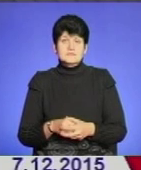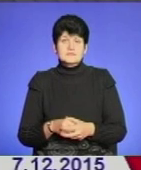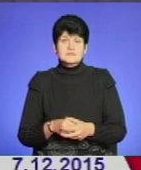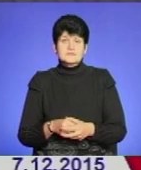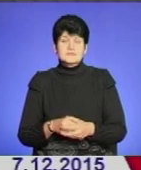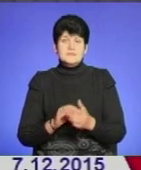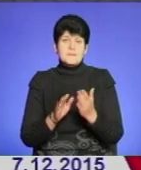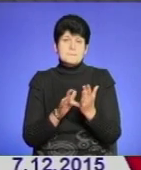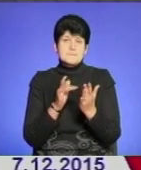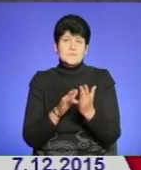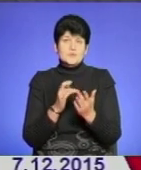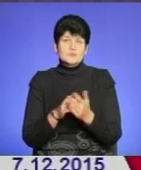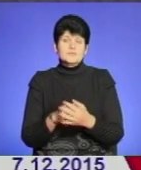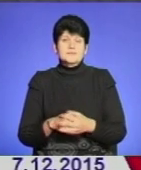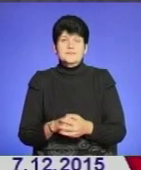Резинки, блокнотик,